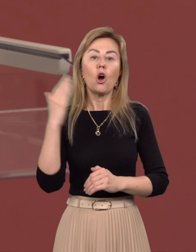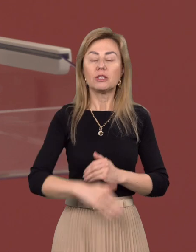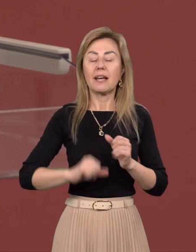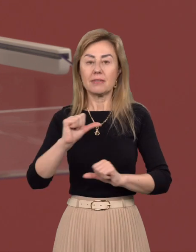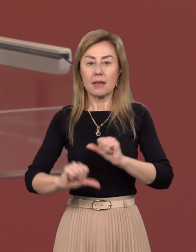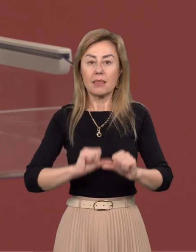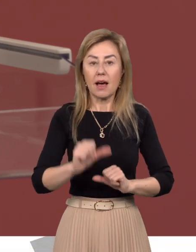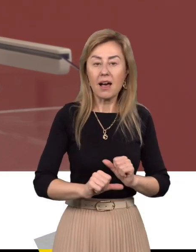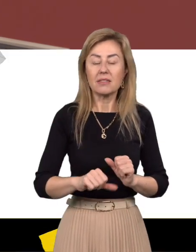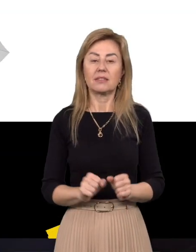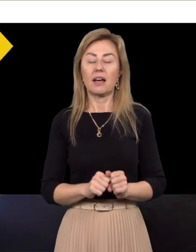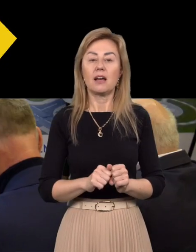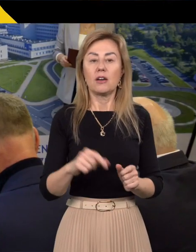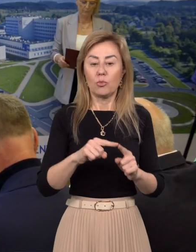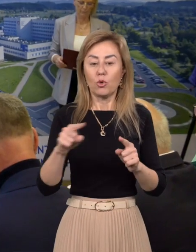lat,